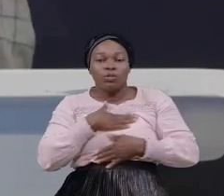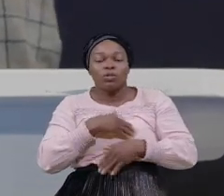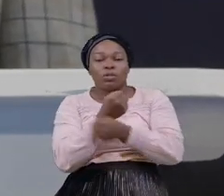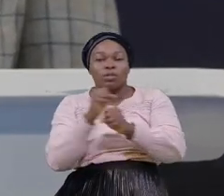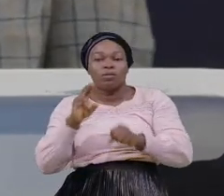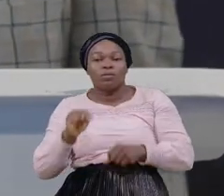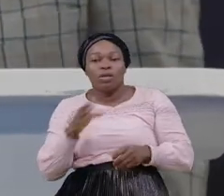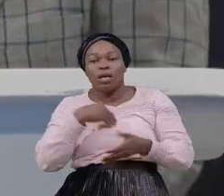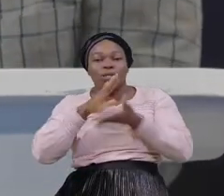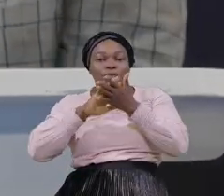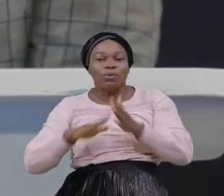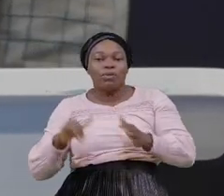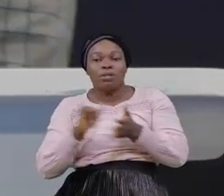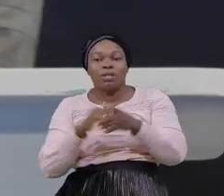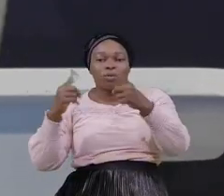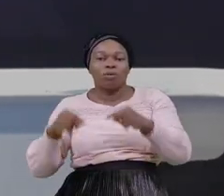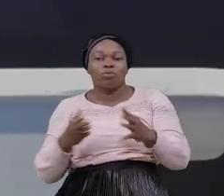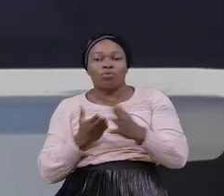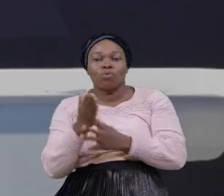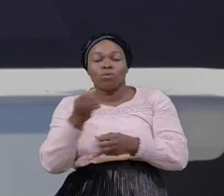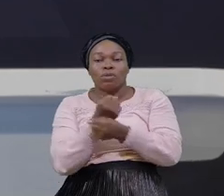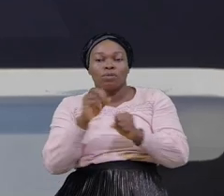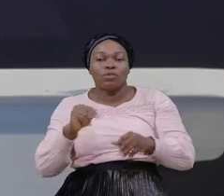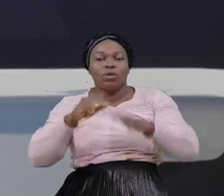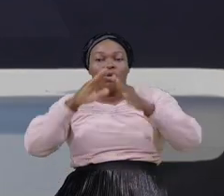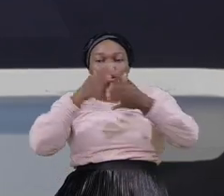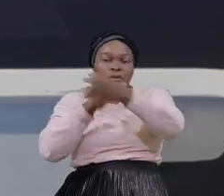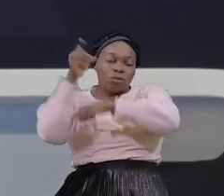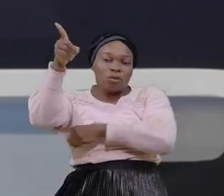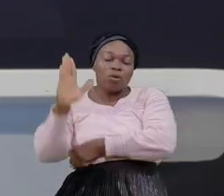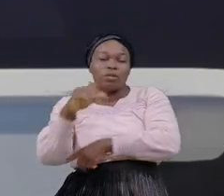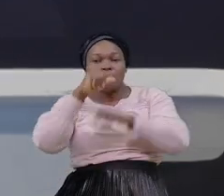paix qui accompagne le salut. Dieu vous bénisse.